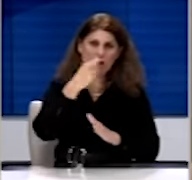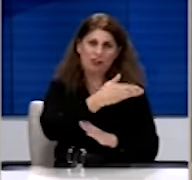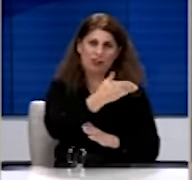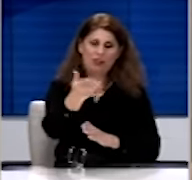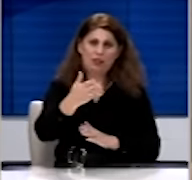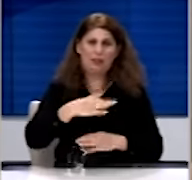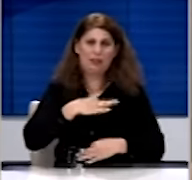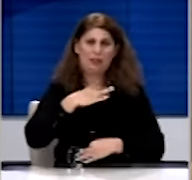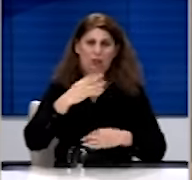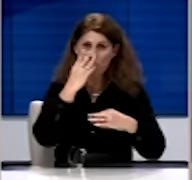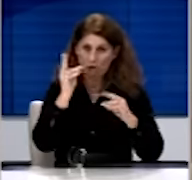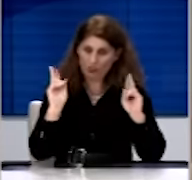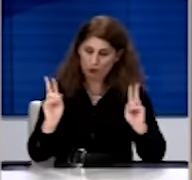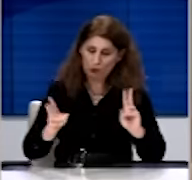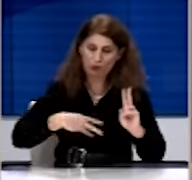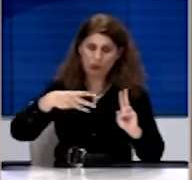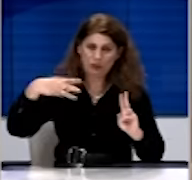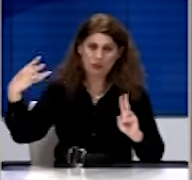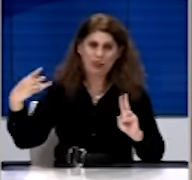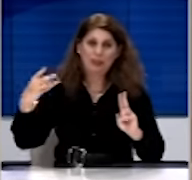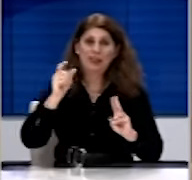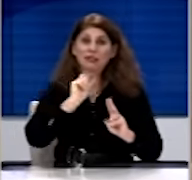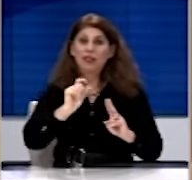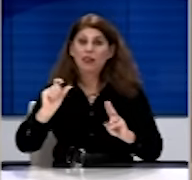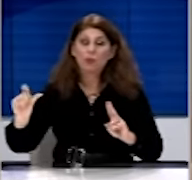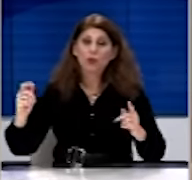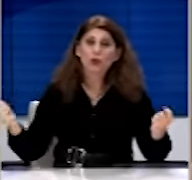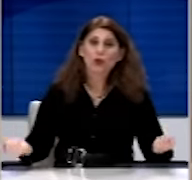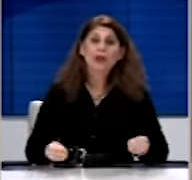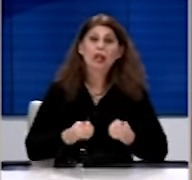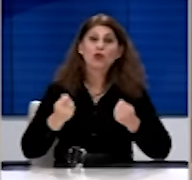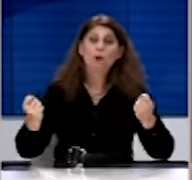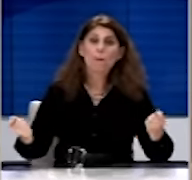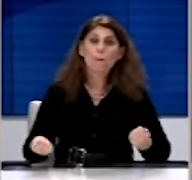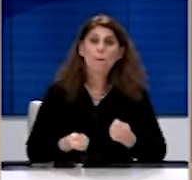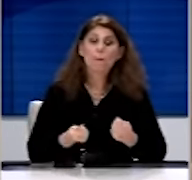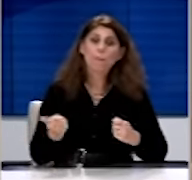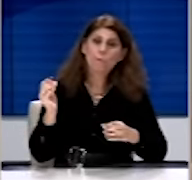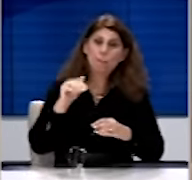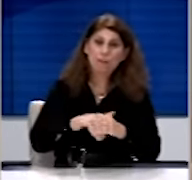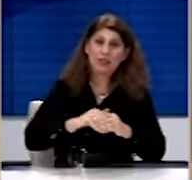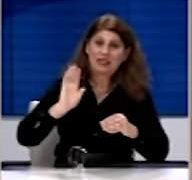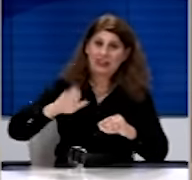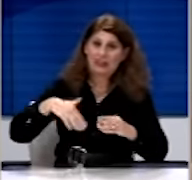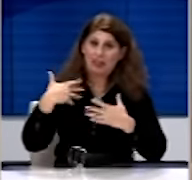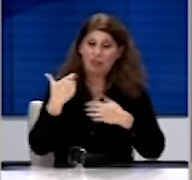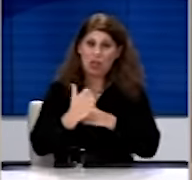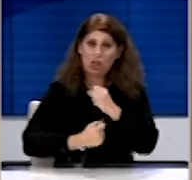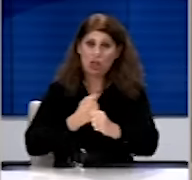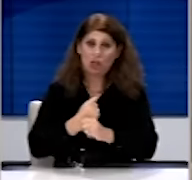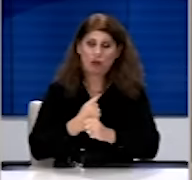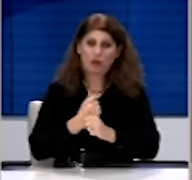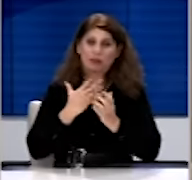κύριοι του ΠΑΣΟΚ, του ΣΥΡΙΖΑ, τα εκατομμύρια των εργαζομένων που πήραν μέρος τα τελευταία χρόνια